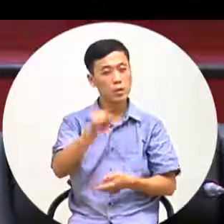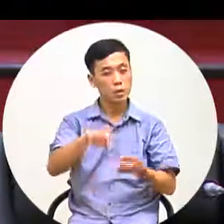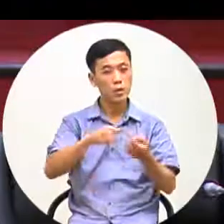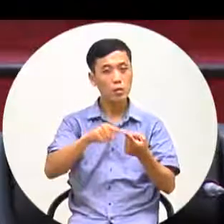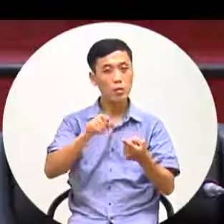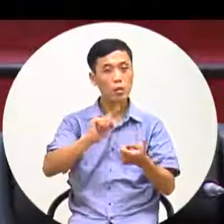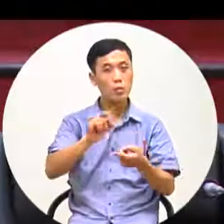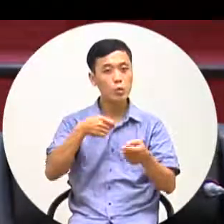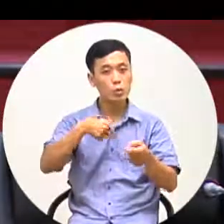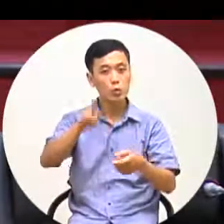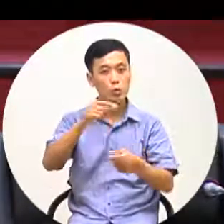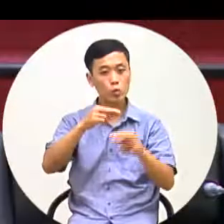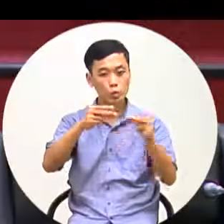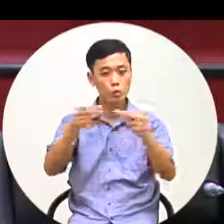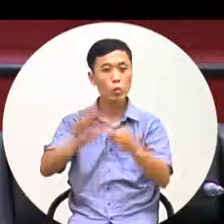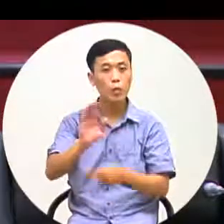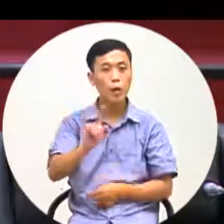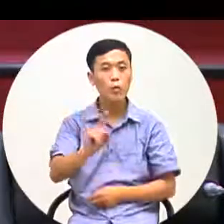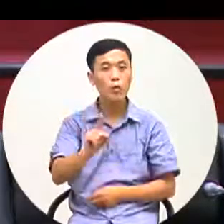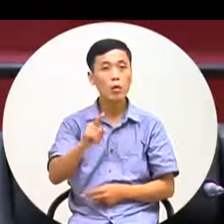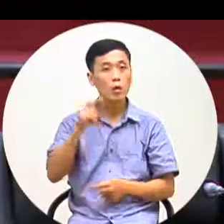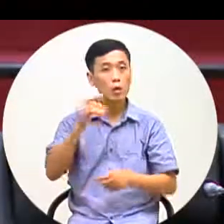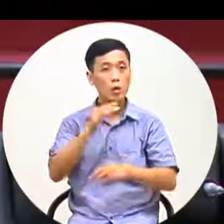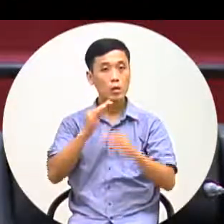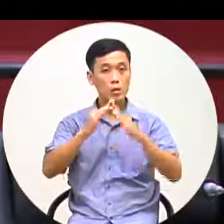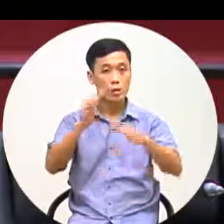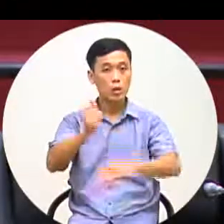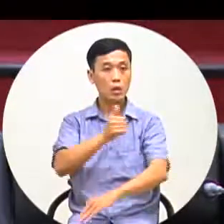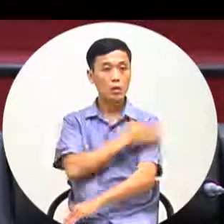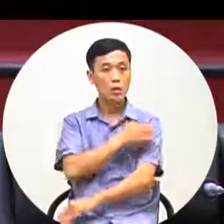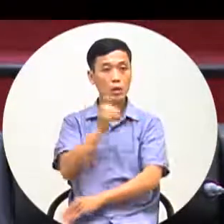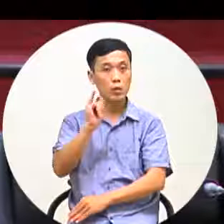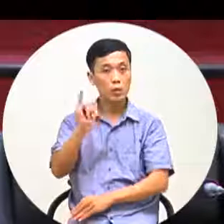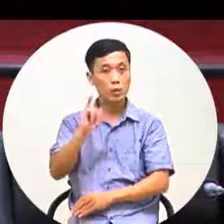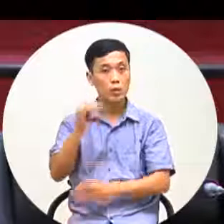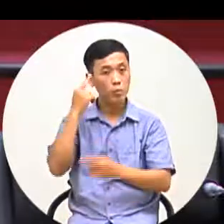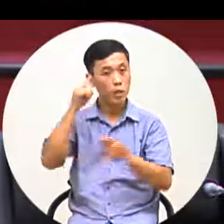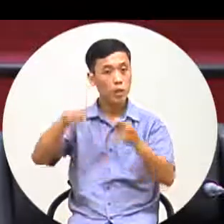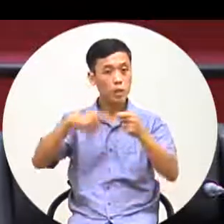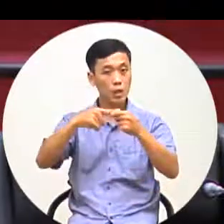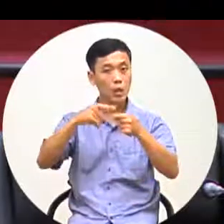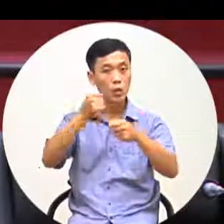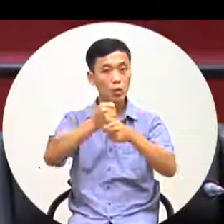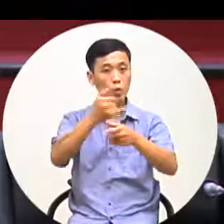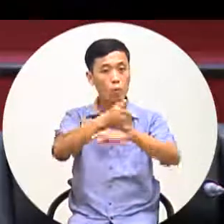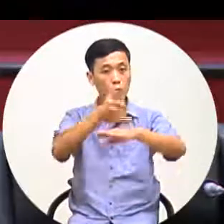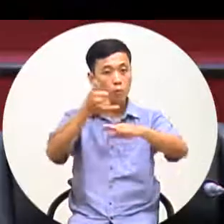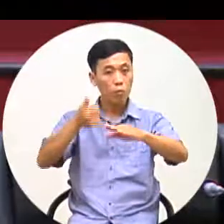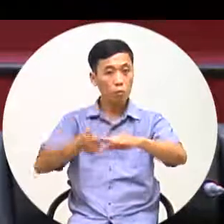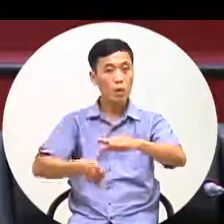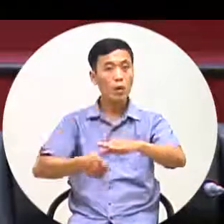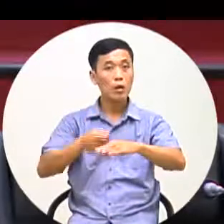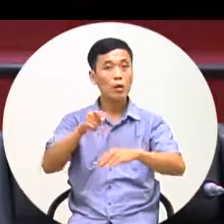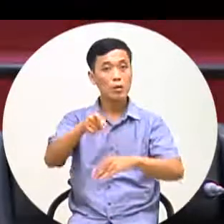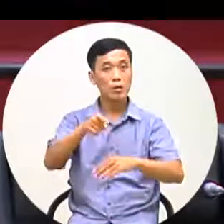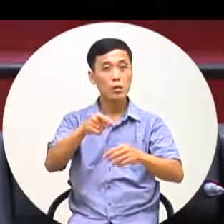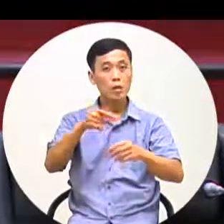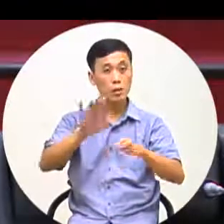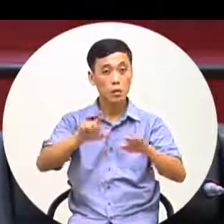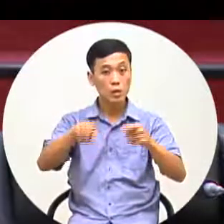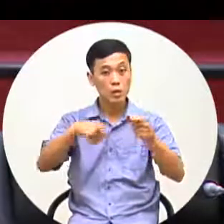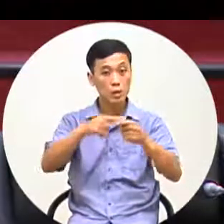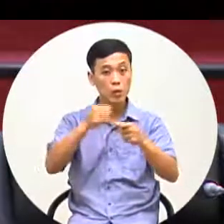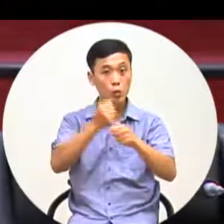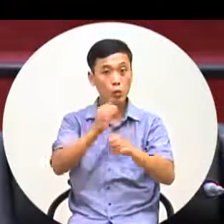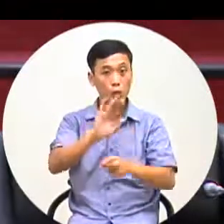长在明年任期就满了啊，这个你明年你没有做，一定就没得做了，就留下这个啊。陈局市长做了8年，你看